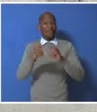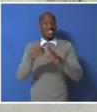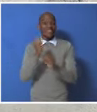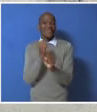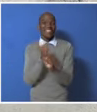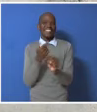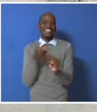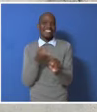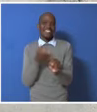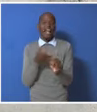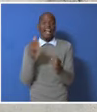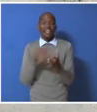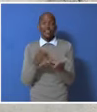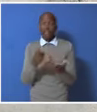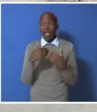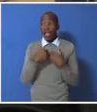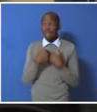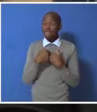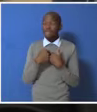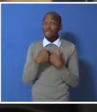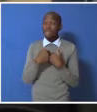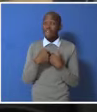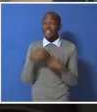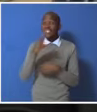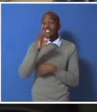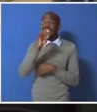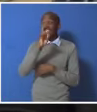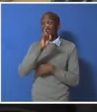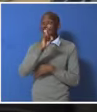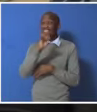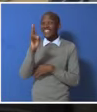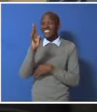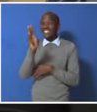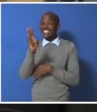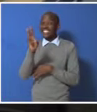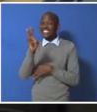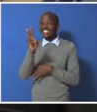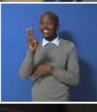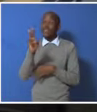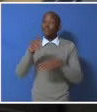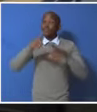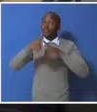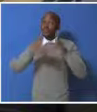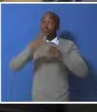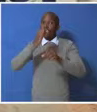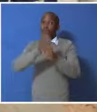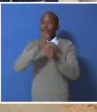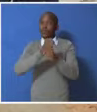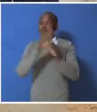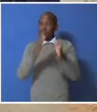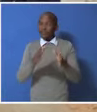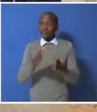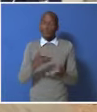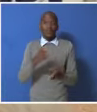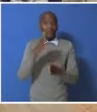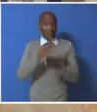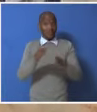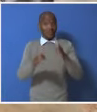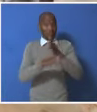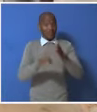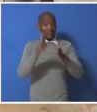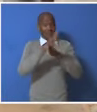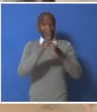ba rutuntsheng jalo go rutuntshitswe ba le 76 go simolotswe pele go rutuntshwa ya 36